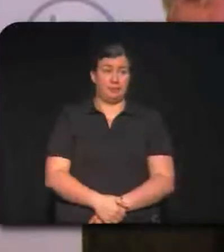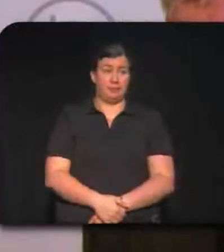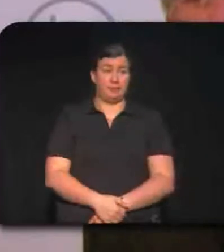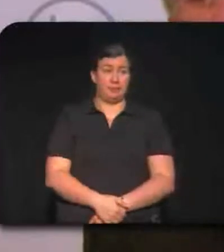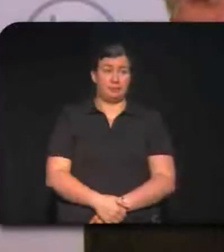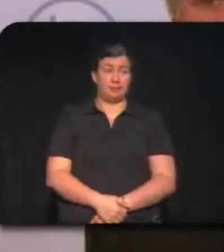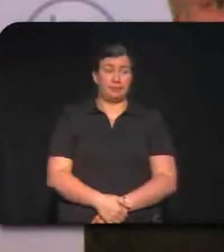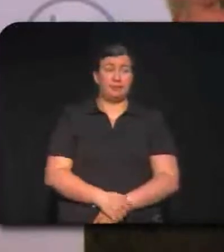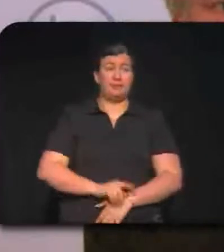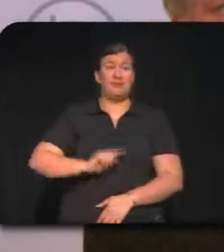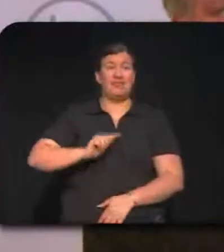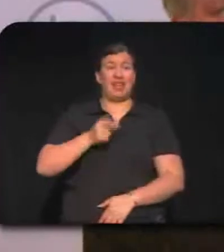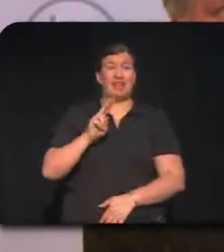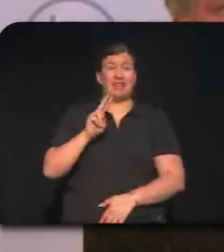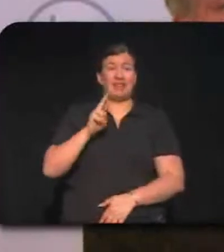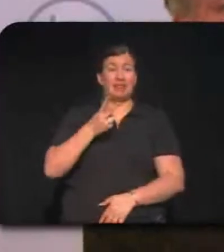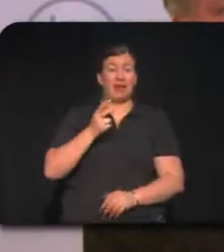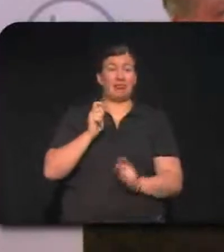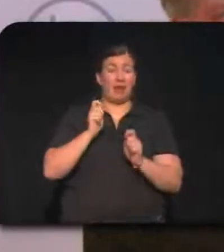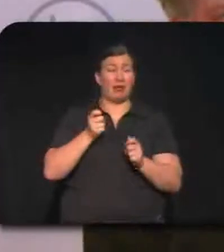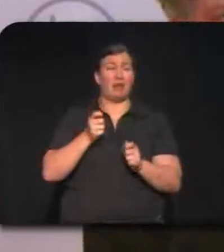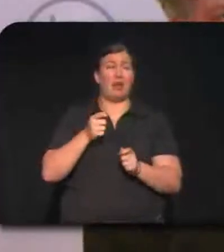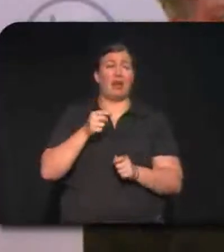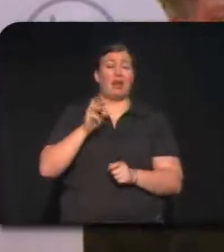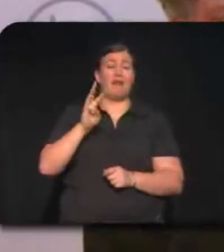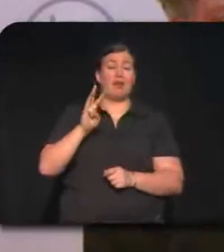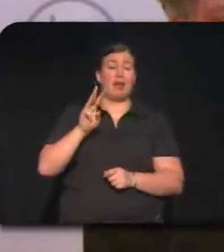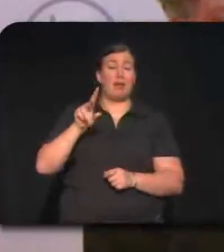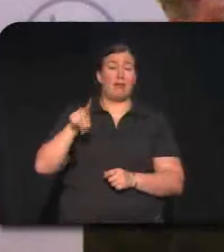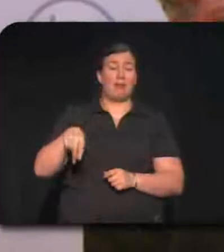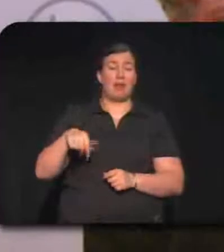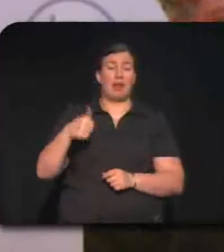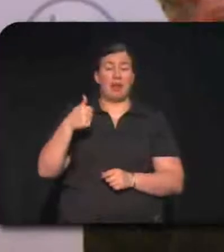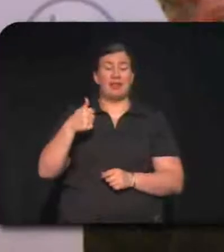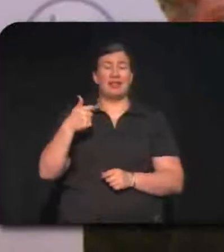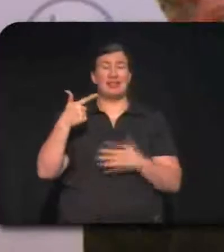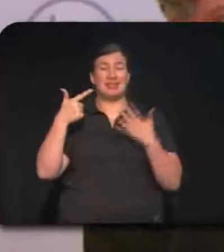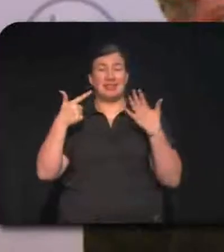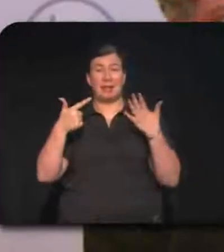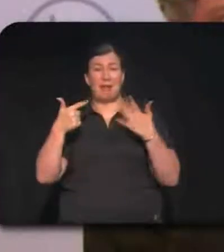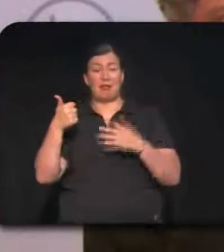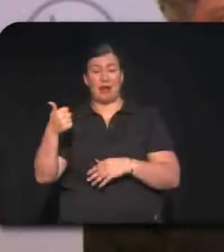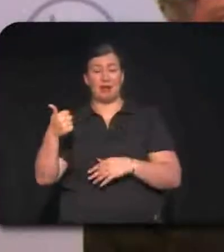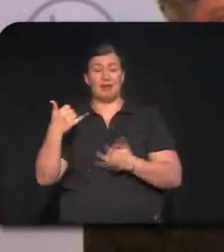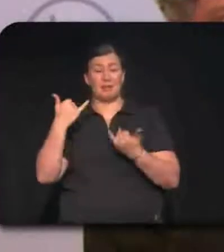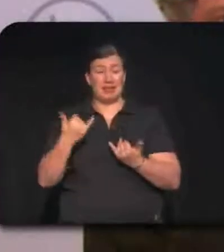dann kommen wir zum zweiten das ist wp171 jetzt behandeln